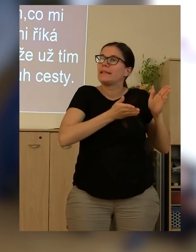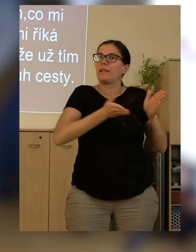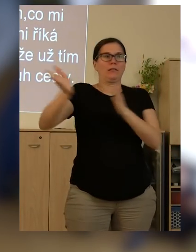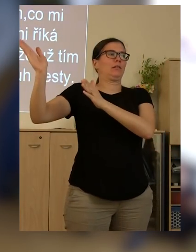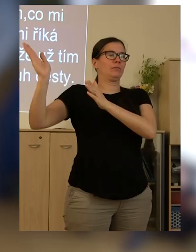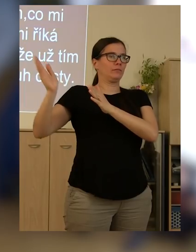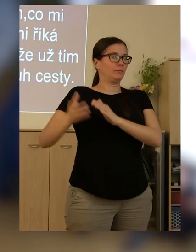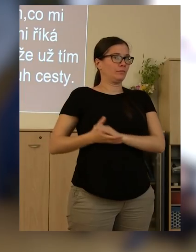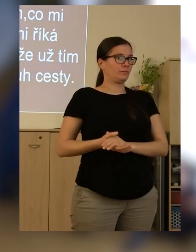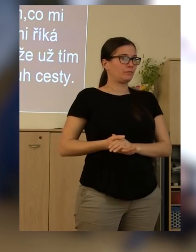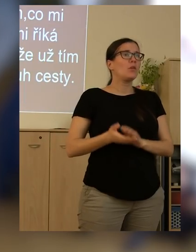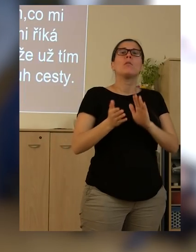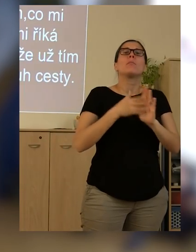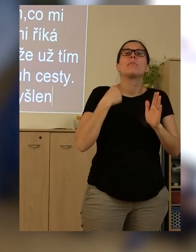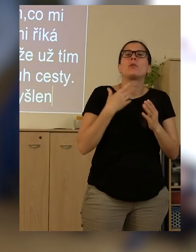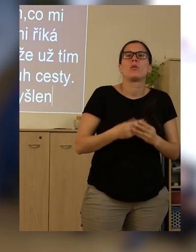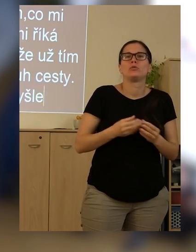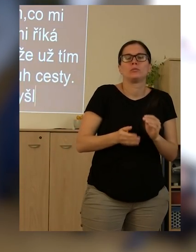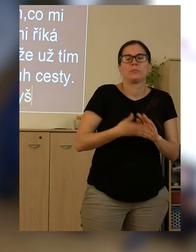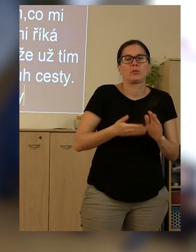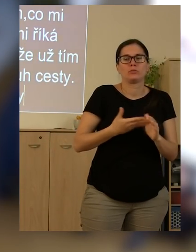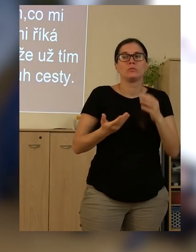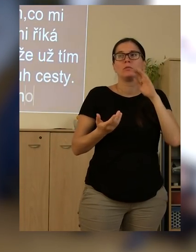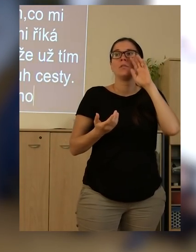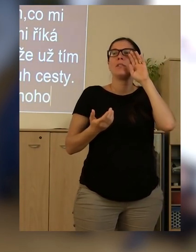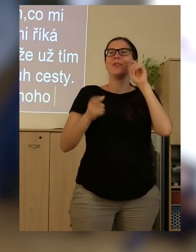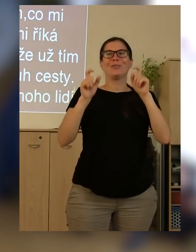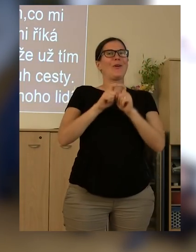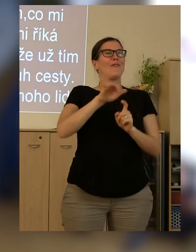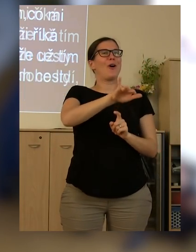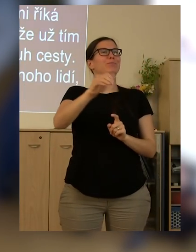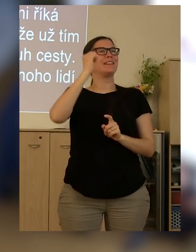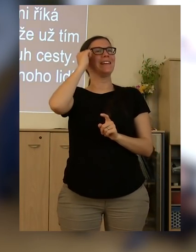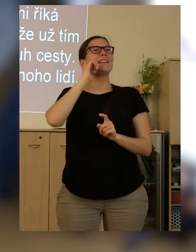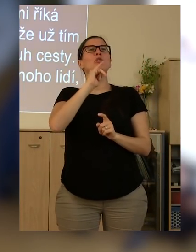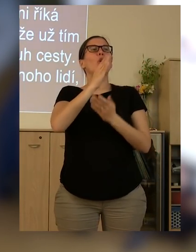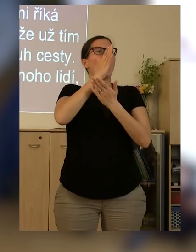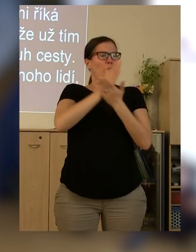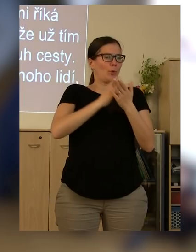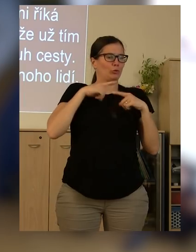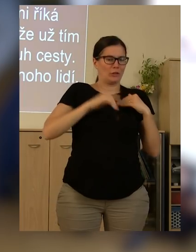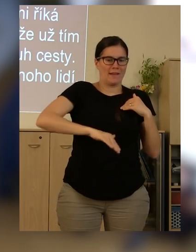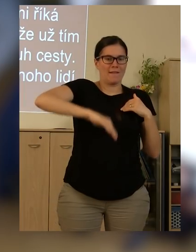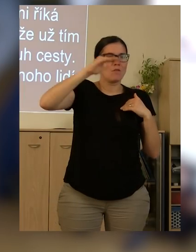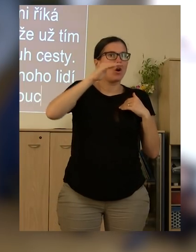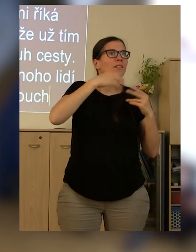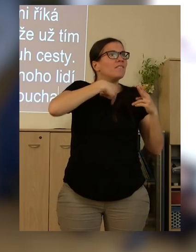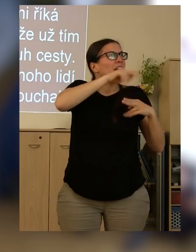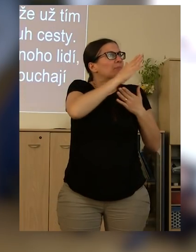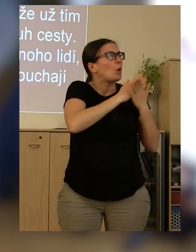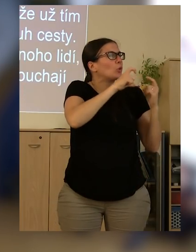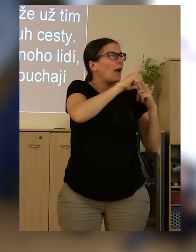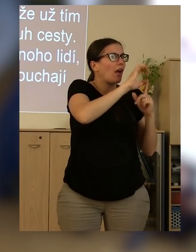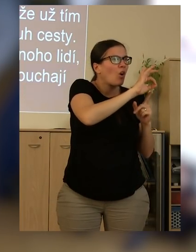lidí, kteří jaksi půl života naslouchají egu, pak zjistí, že jejich ego je přivedlo do